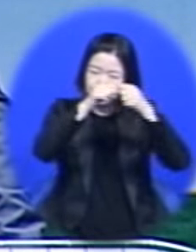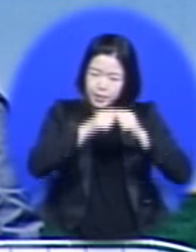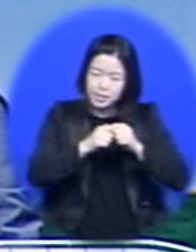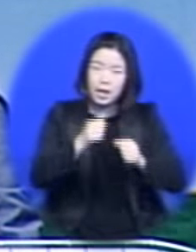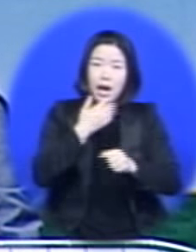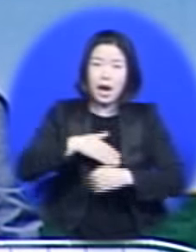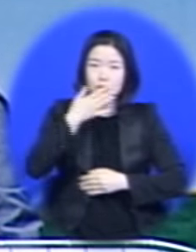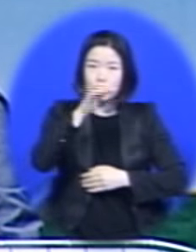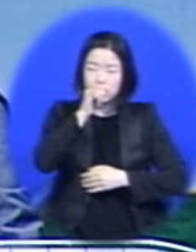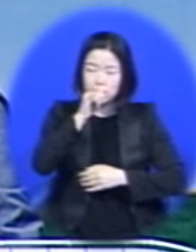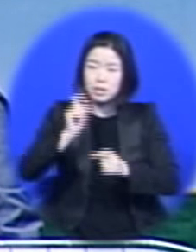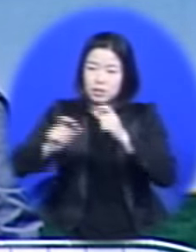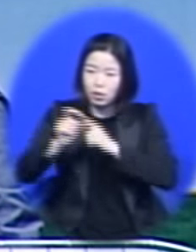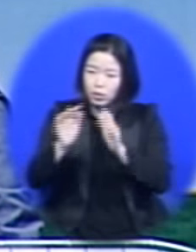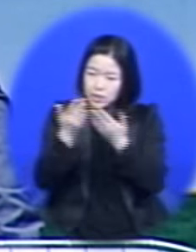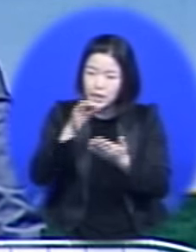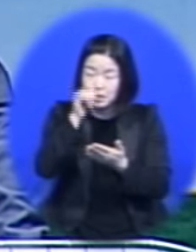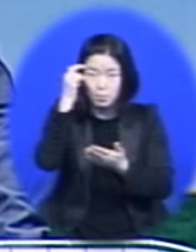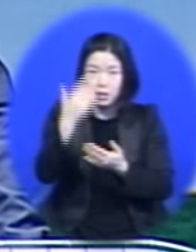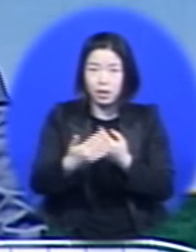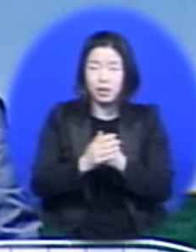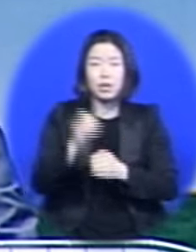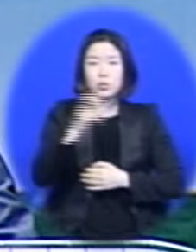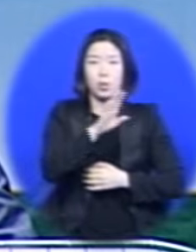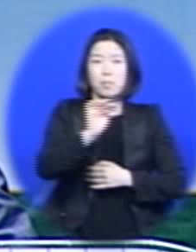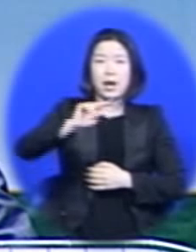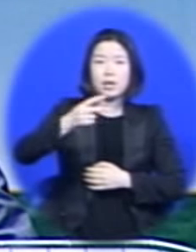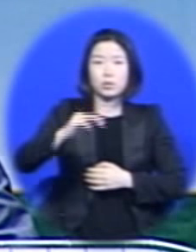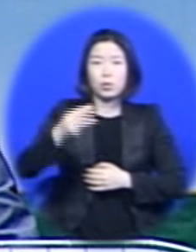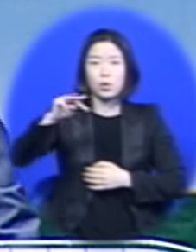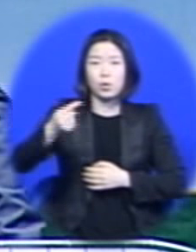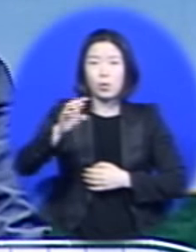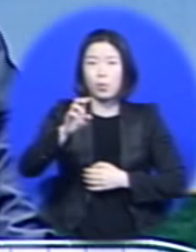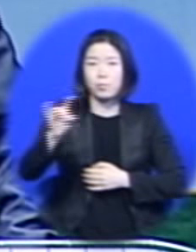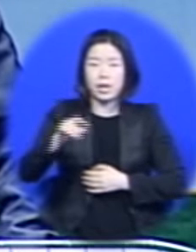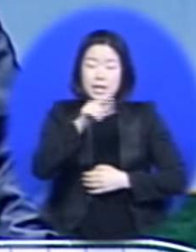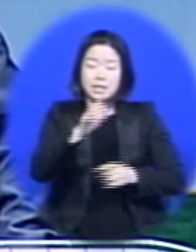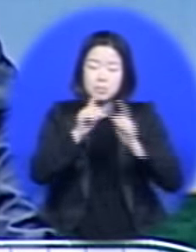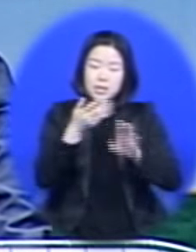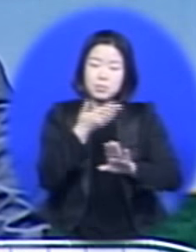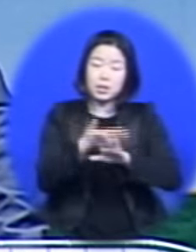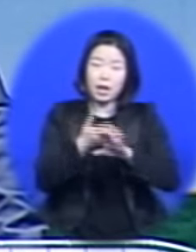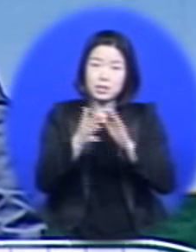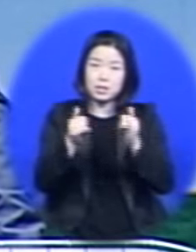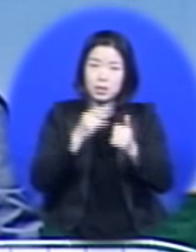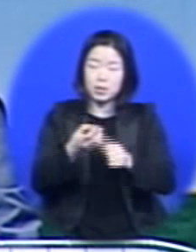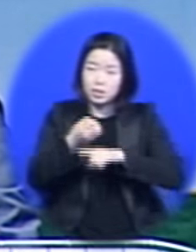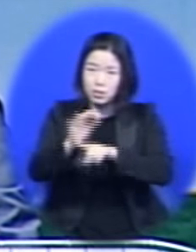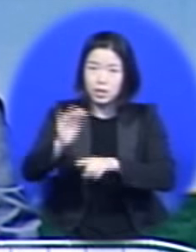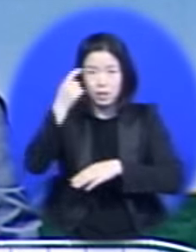있는 참고서적이 있습니까? 그리고 바돌로매가 말했다. 이 말씀을 다른 사람들에게 전해줘야